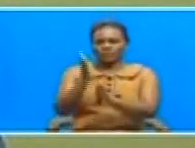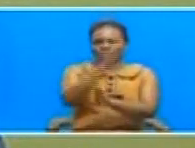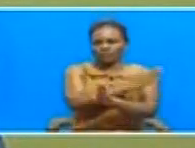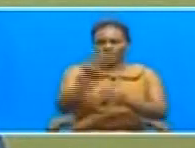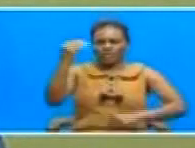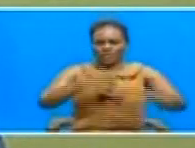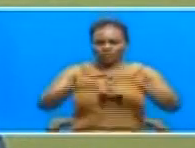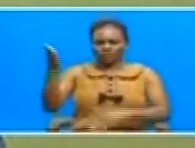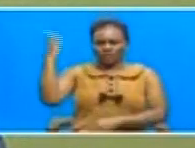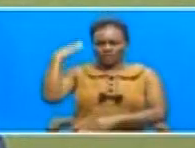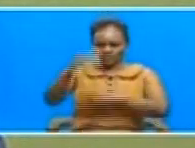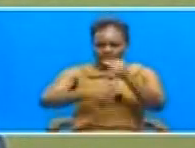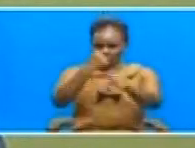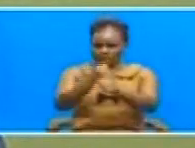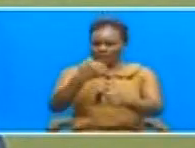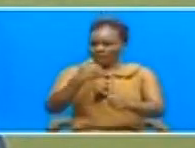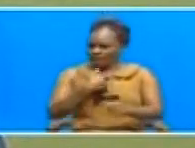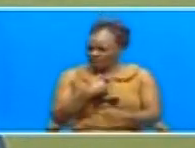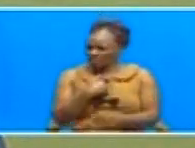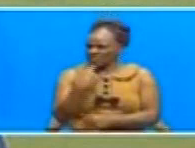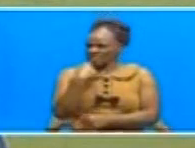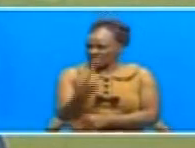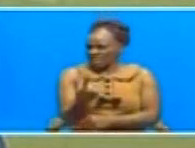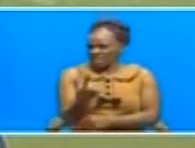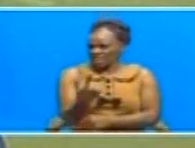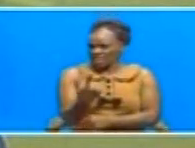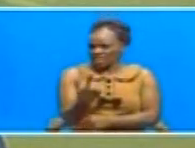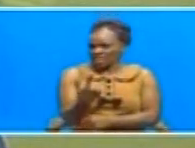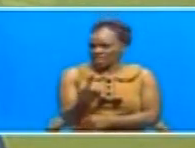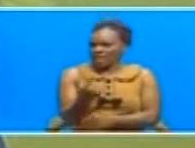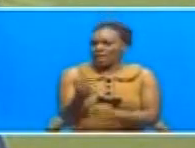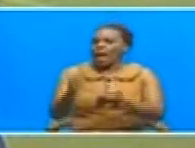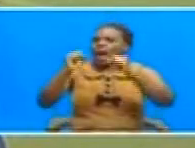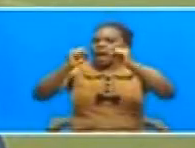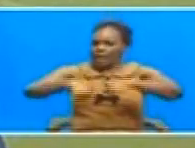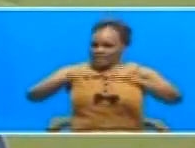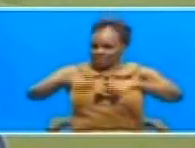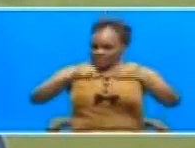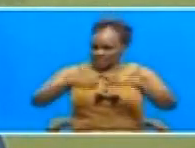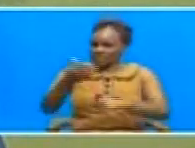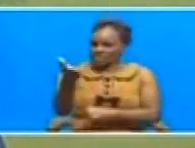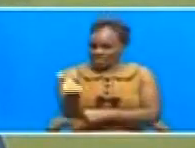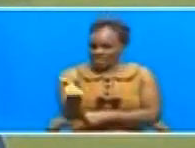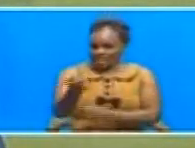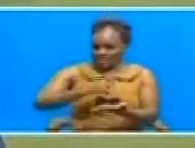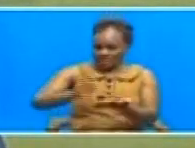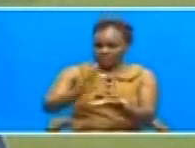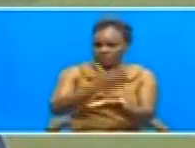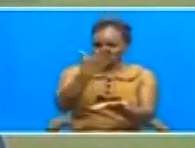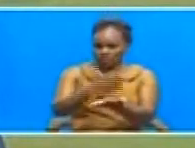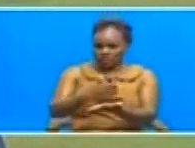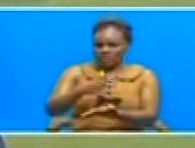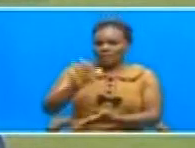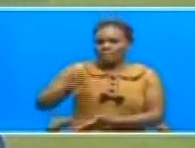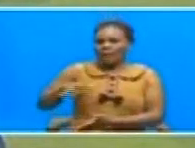mkuu uliopita. Kumekuwa na madai nchini kwamba upo mkataba ambao ulifaa kusainiwa kati ya chama cha